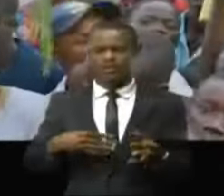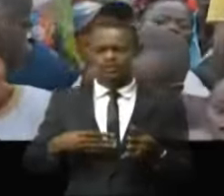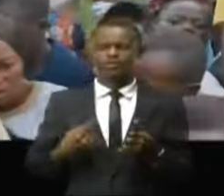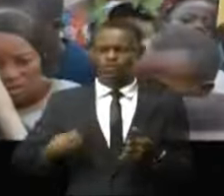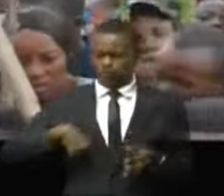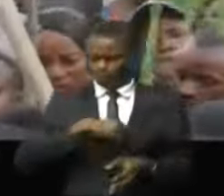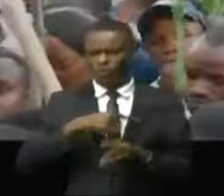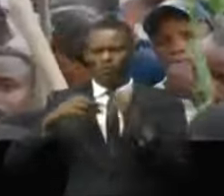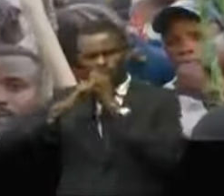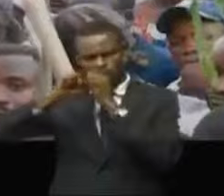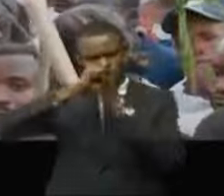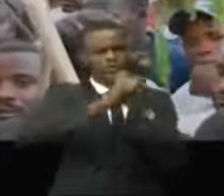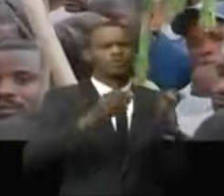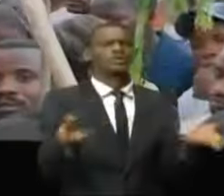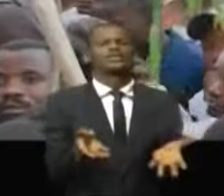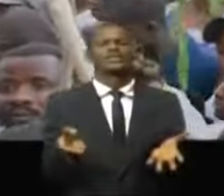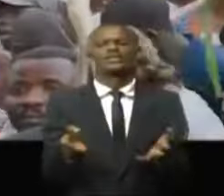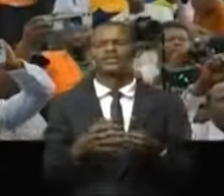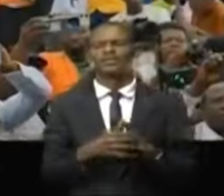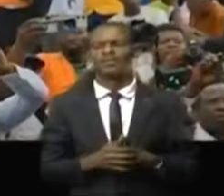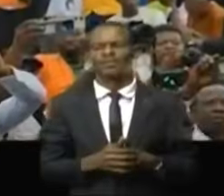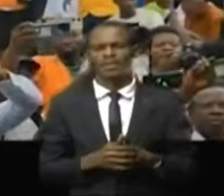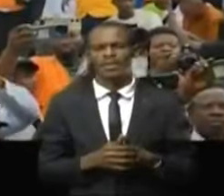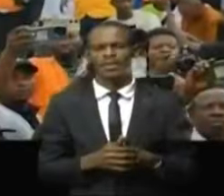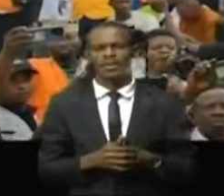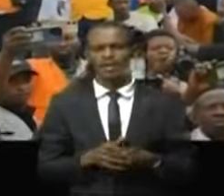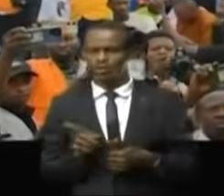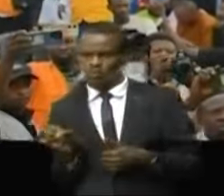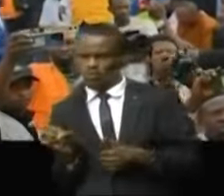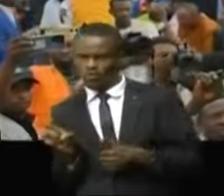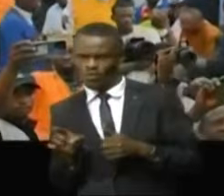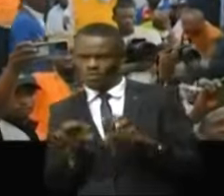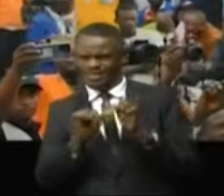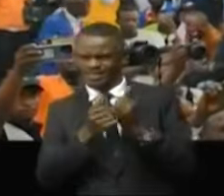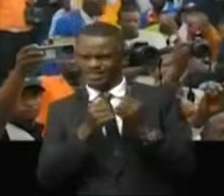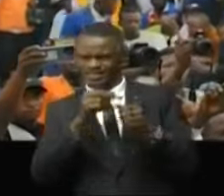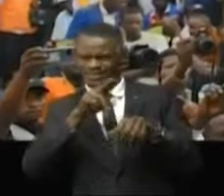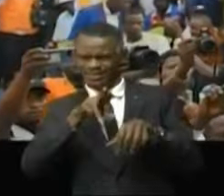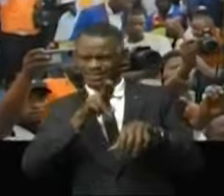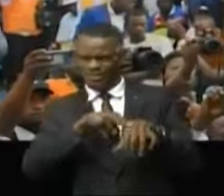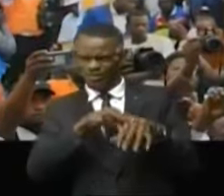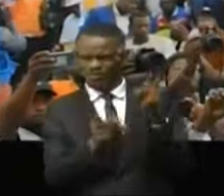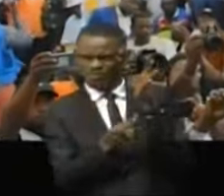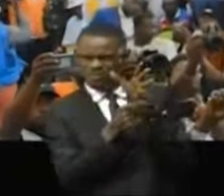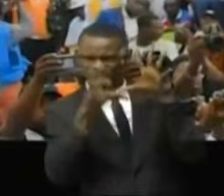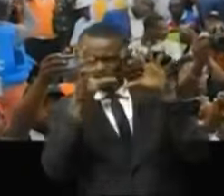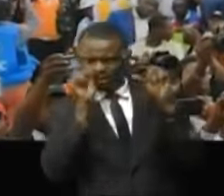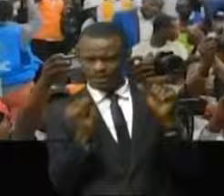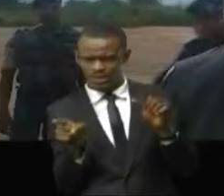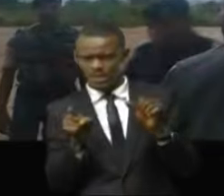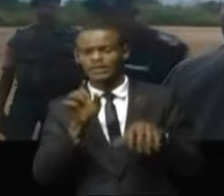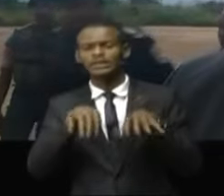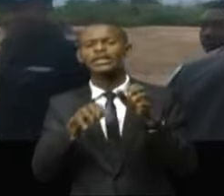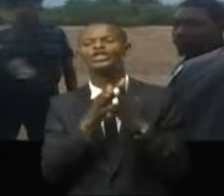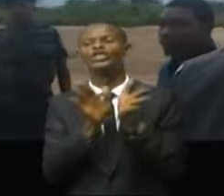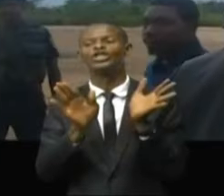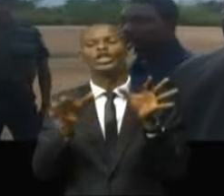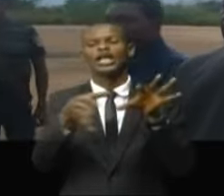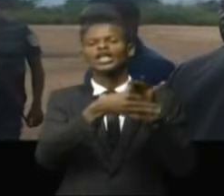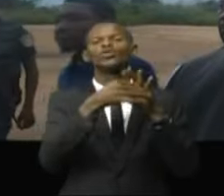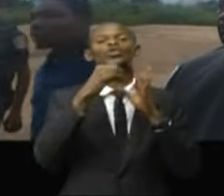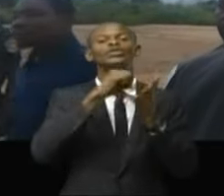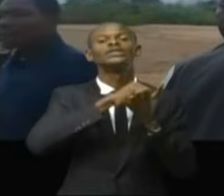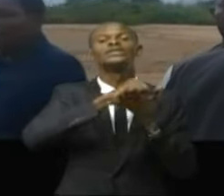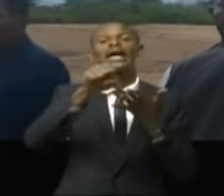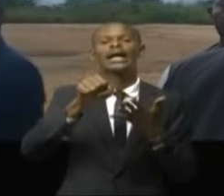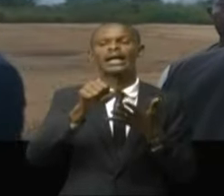Nation a au nom du président de la République annoncé pour bientôt les travaux de construction de l'aéroport de Lodja. C'est la toute première fois